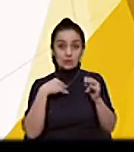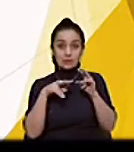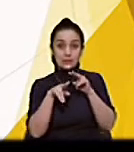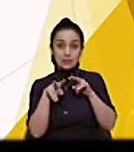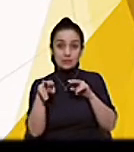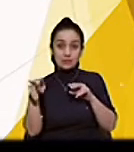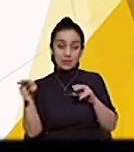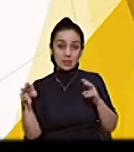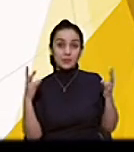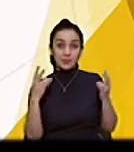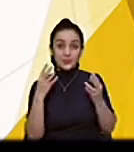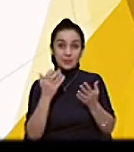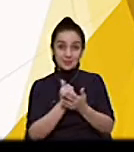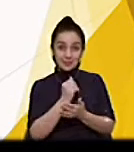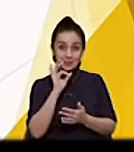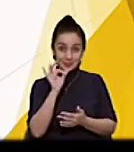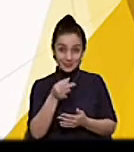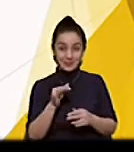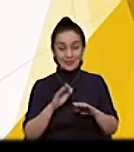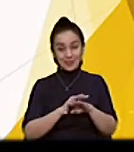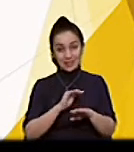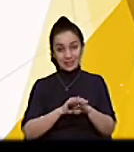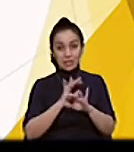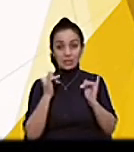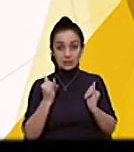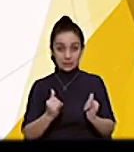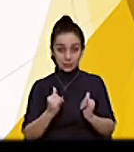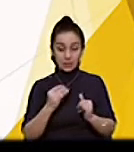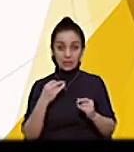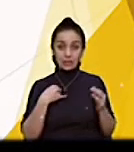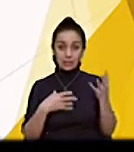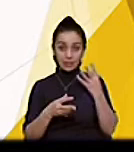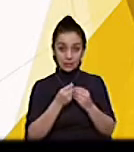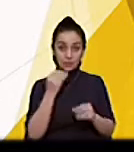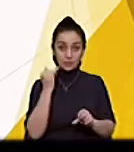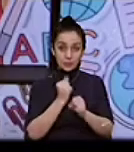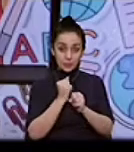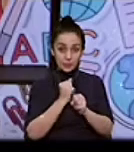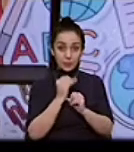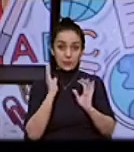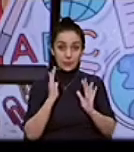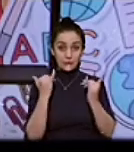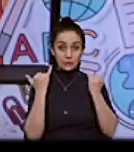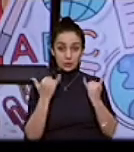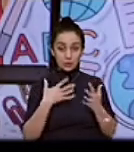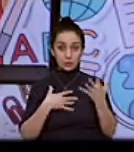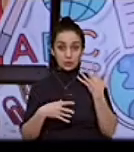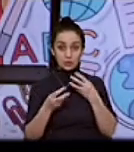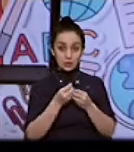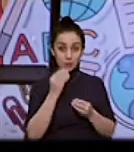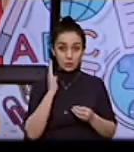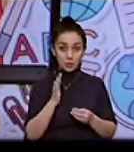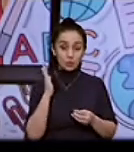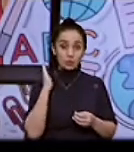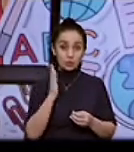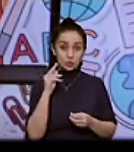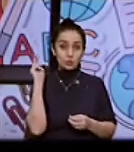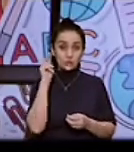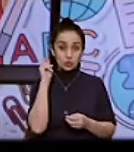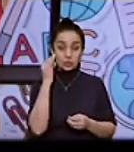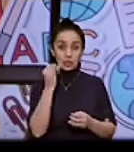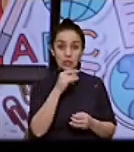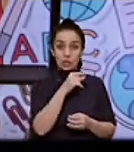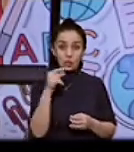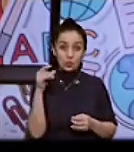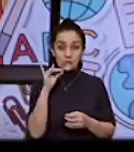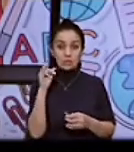нужно срезать. Справились? Молодцы! Ну а теперь давайте работать. Сегодня мы с вами будем